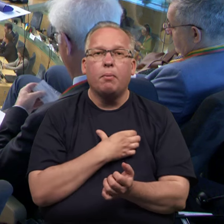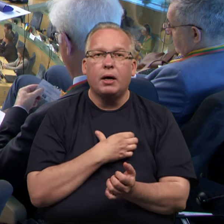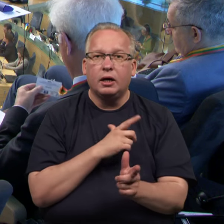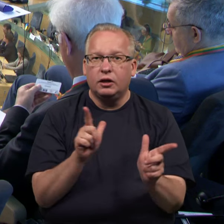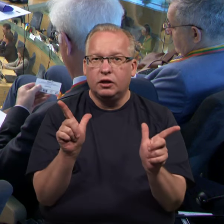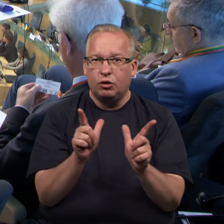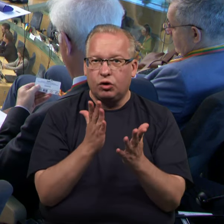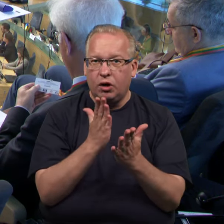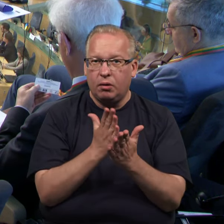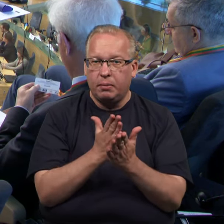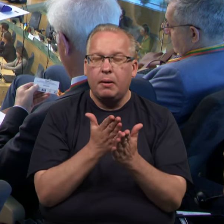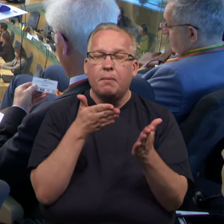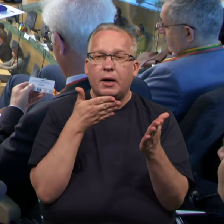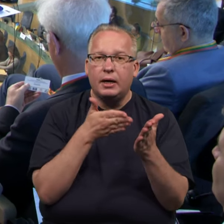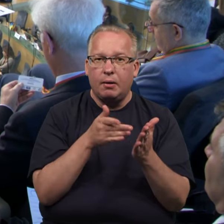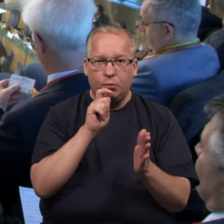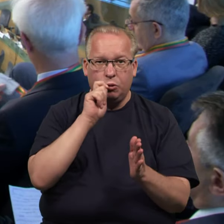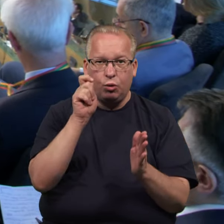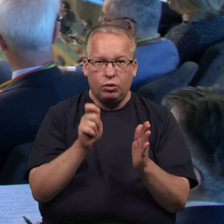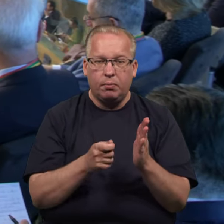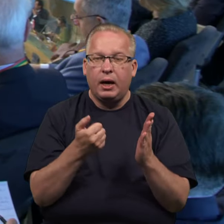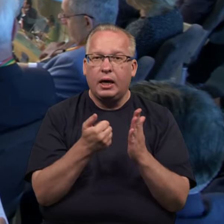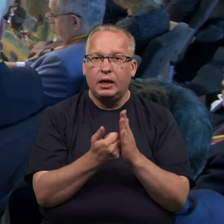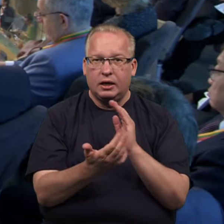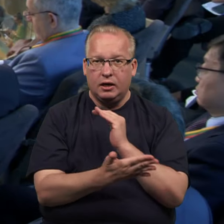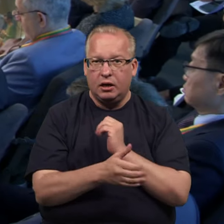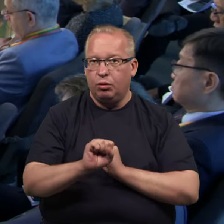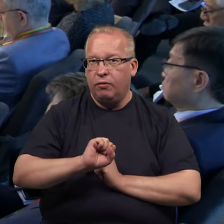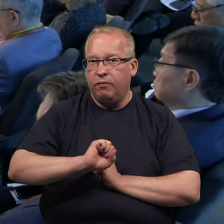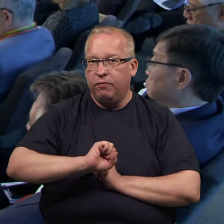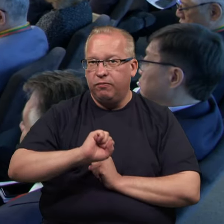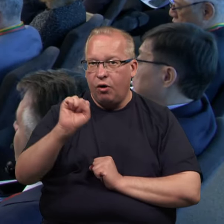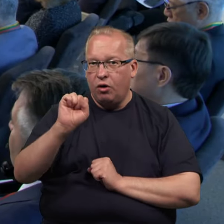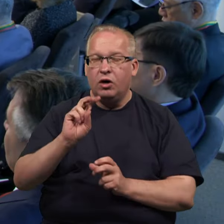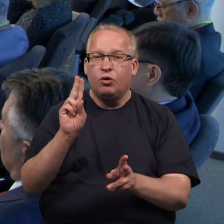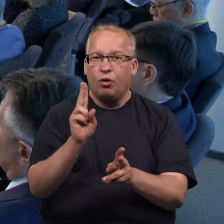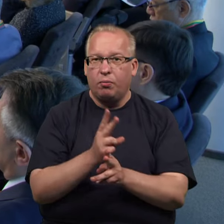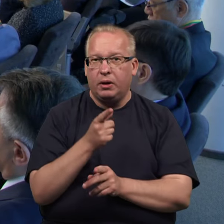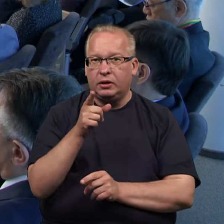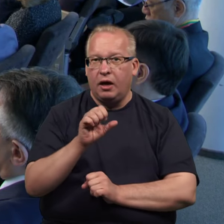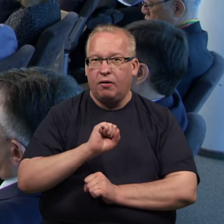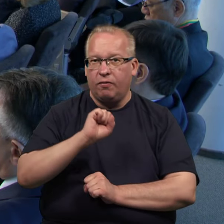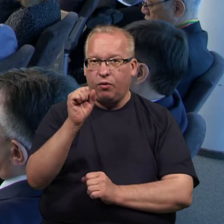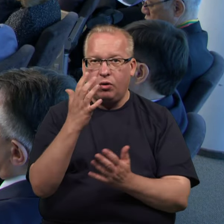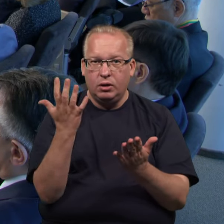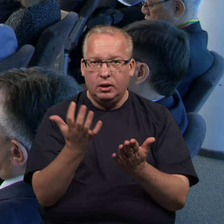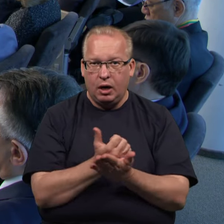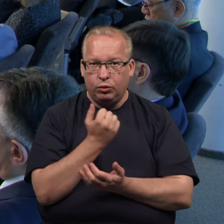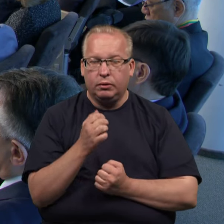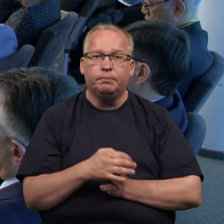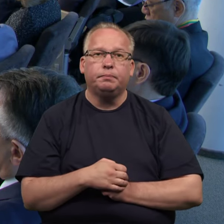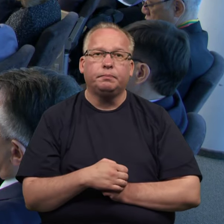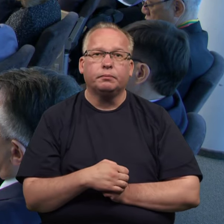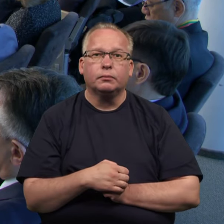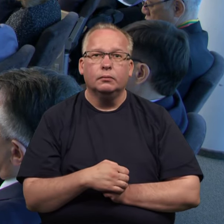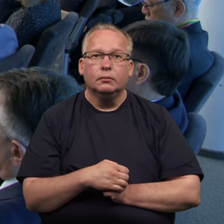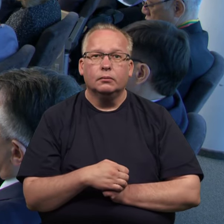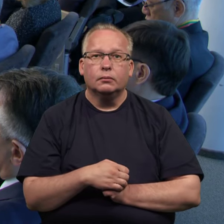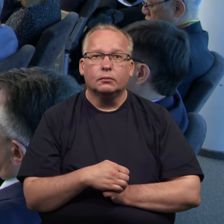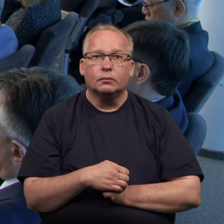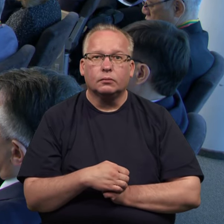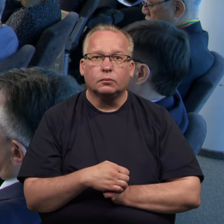yra remti Ukrainą iki pat galutinės pergalės, kad ir ko prireiks tai pergalį pasiekti. Lithuania will